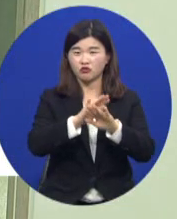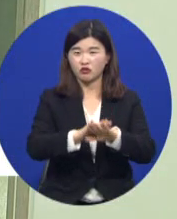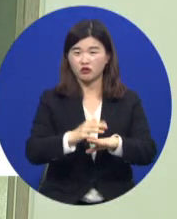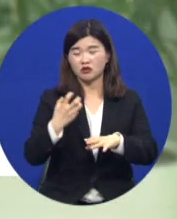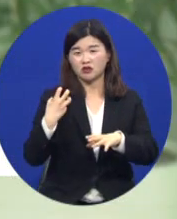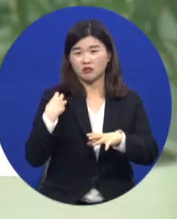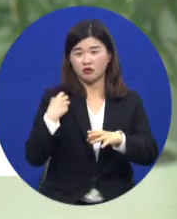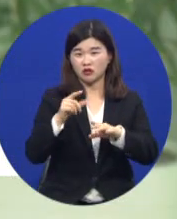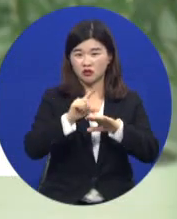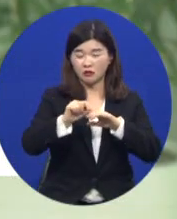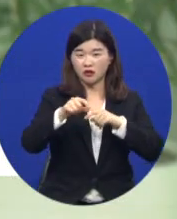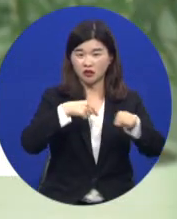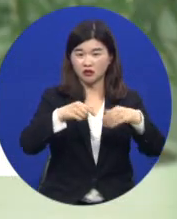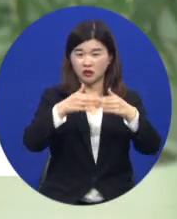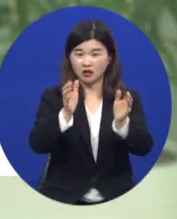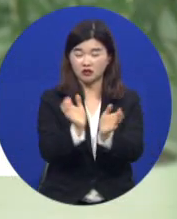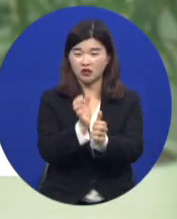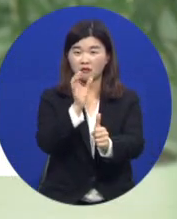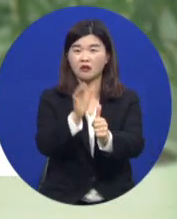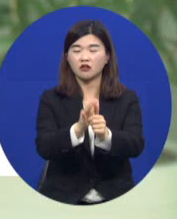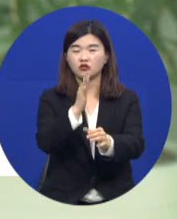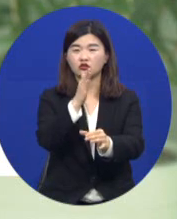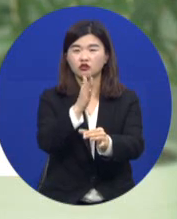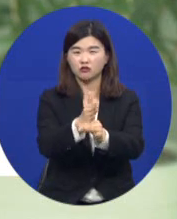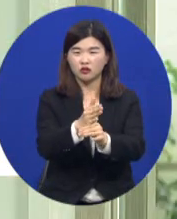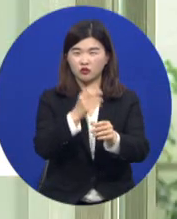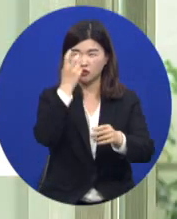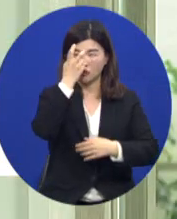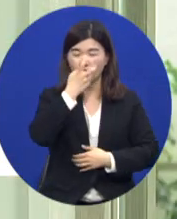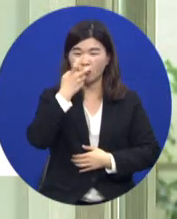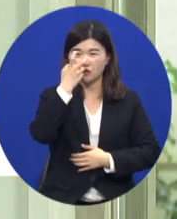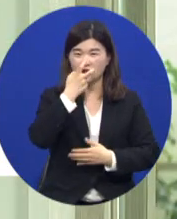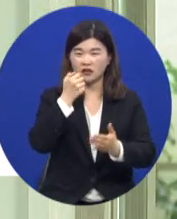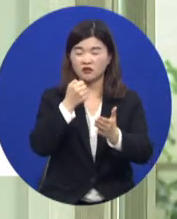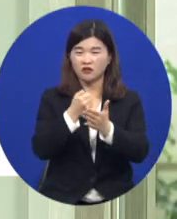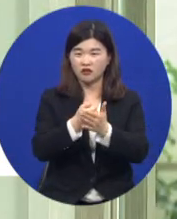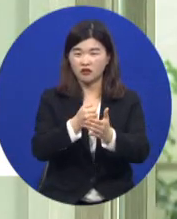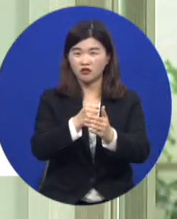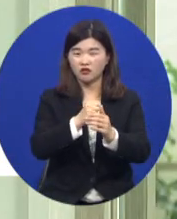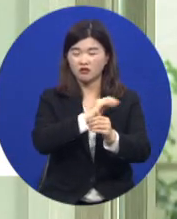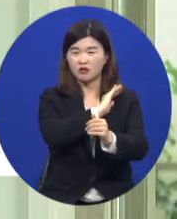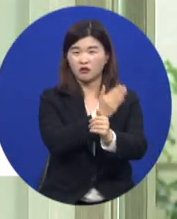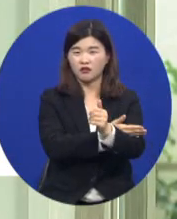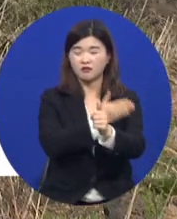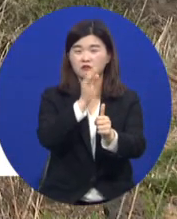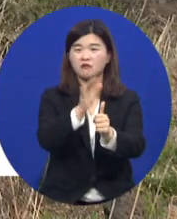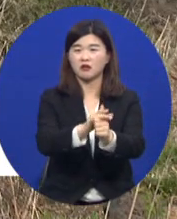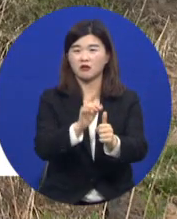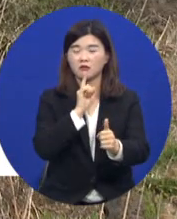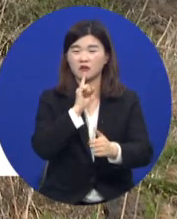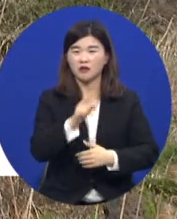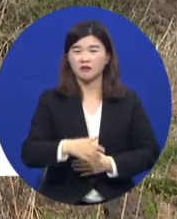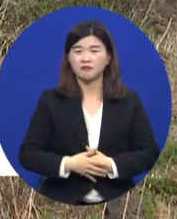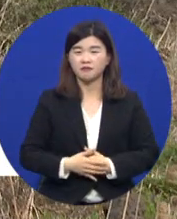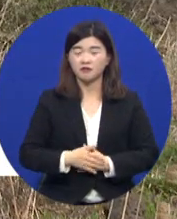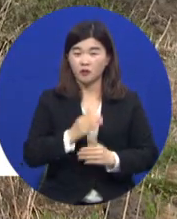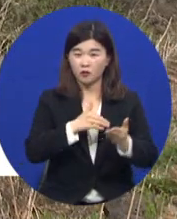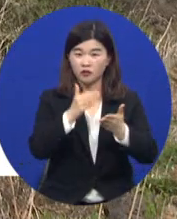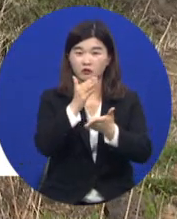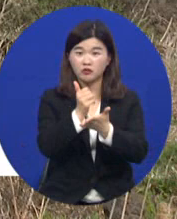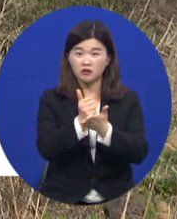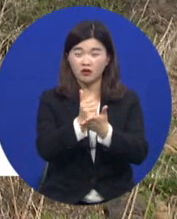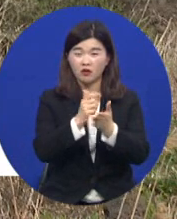책임을 지방자치단체에 떠넘기고 있다며 조사와 산정 권한을 이양하라고 요구했습니다. 원희룡